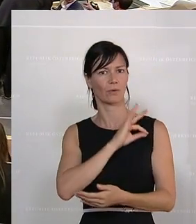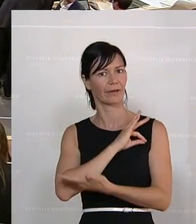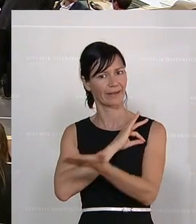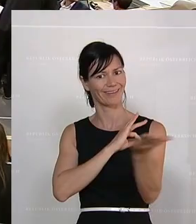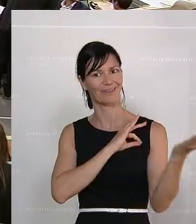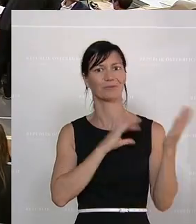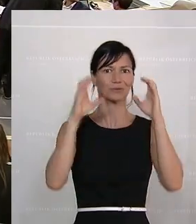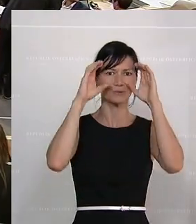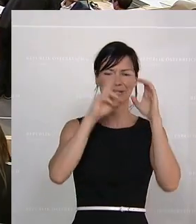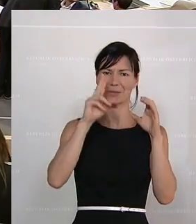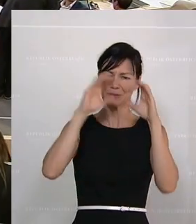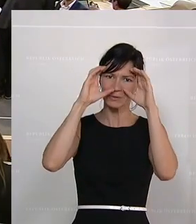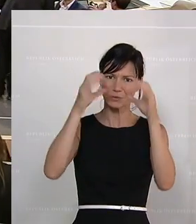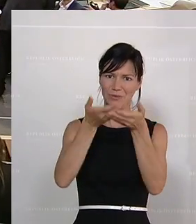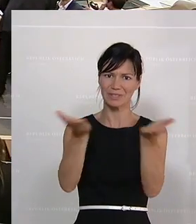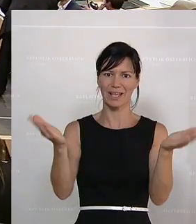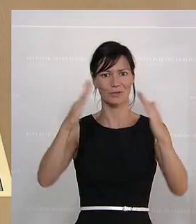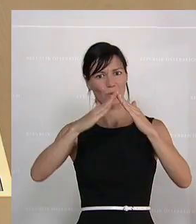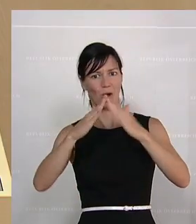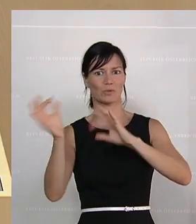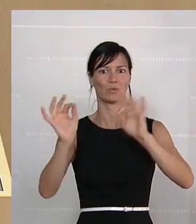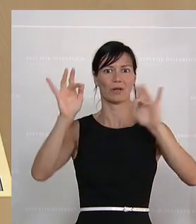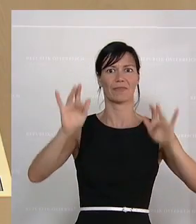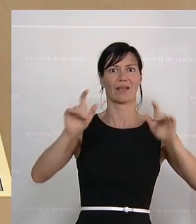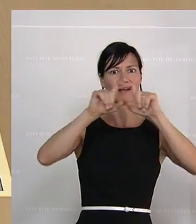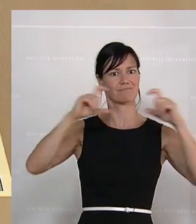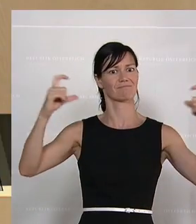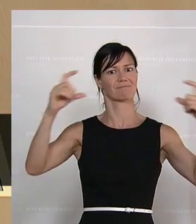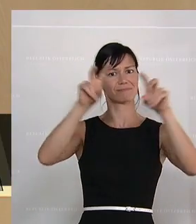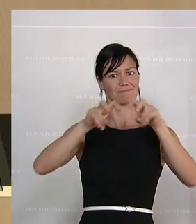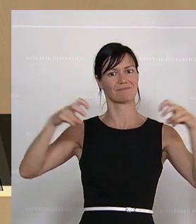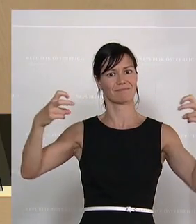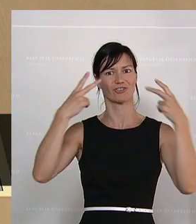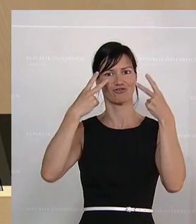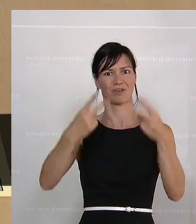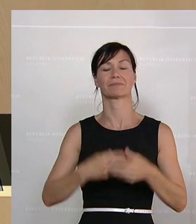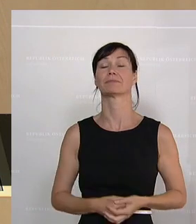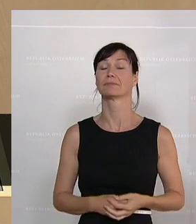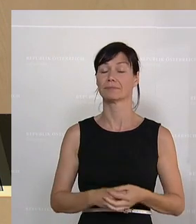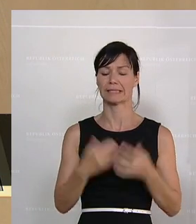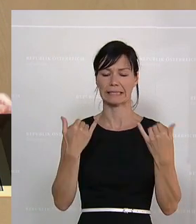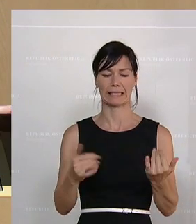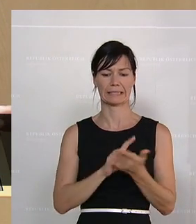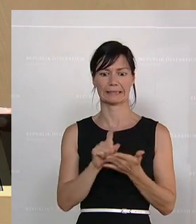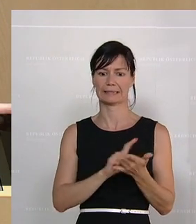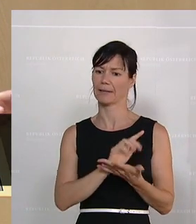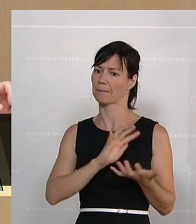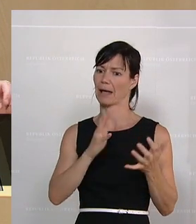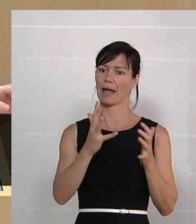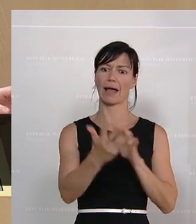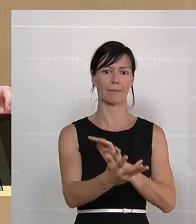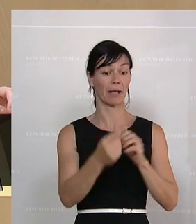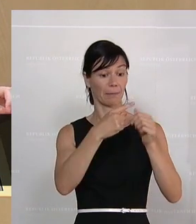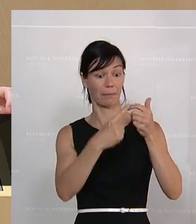hause und hier auf der galerie wir erleben eine zeitenwende in der wir es mit mehreren krisen